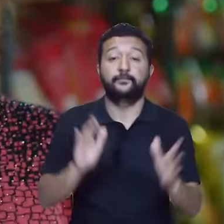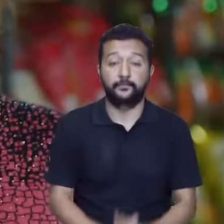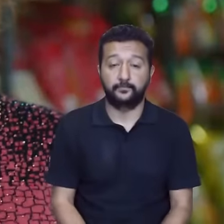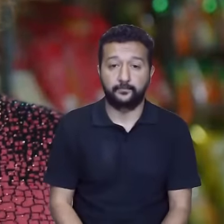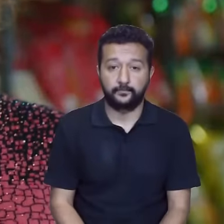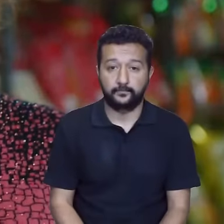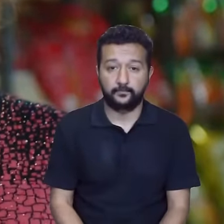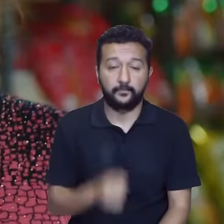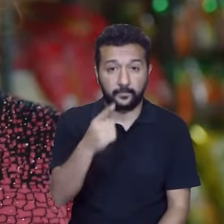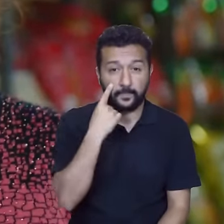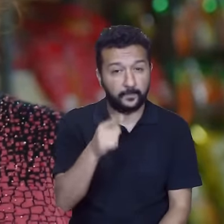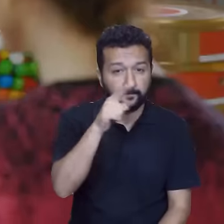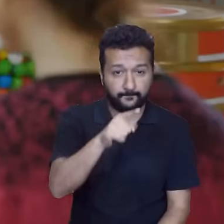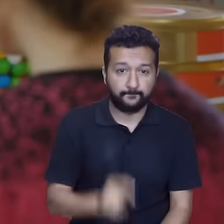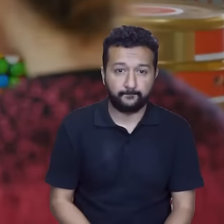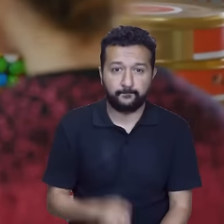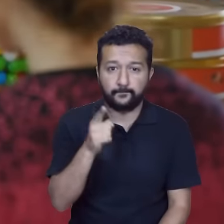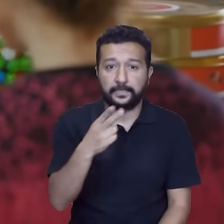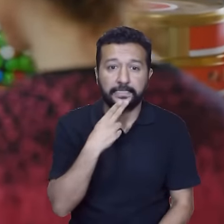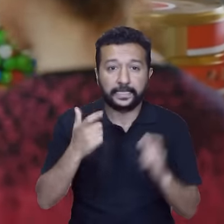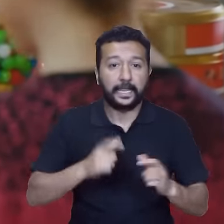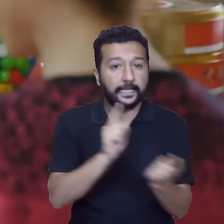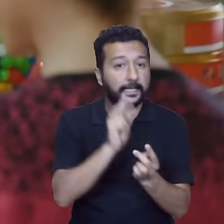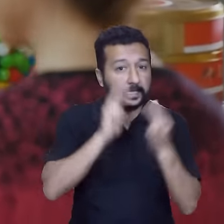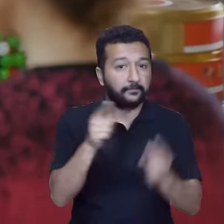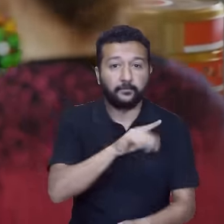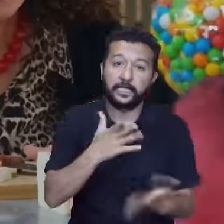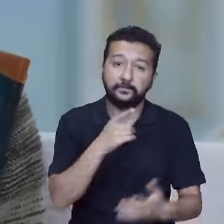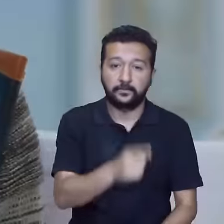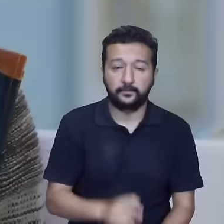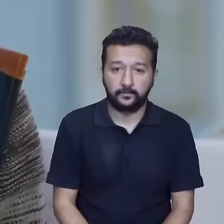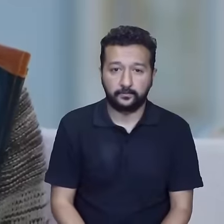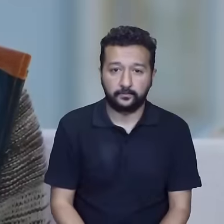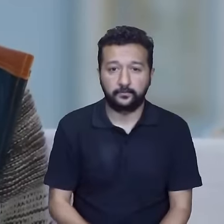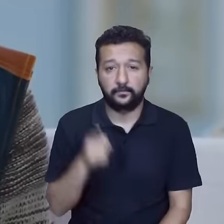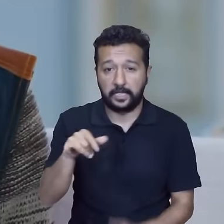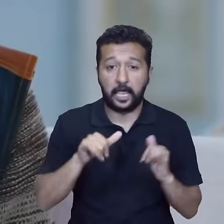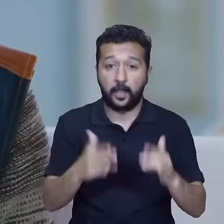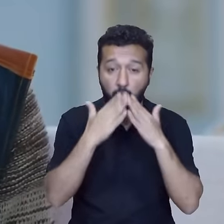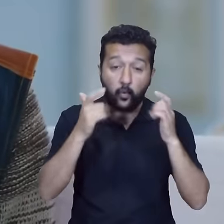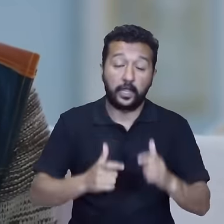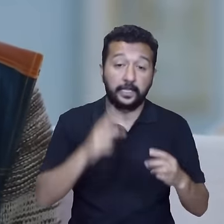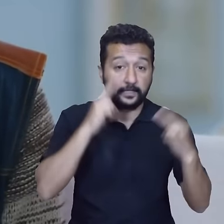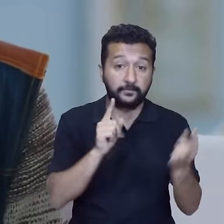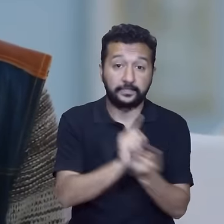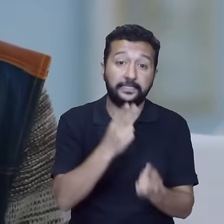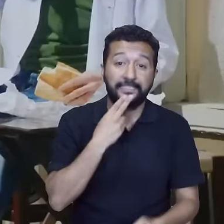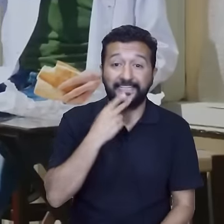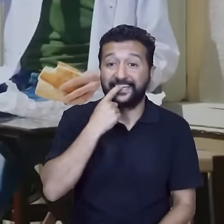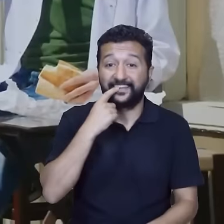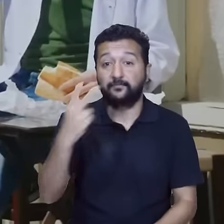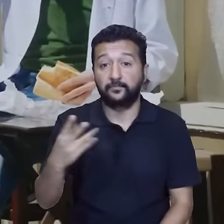Şişt, bana bak. Ay kız nerede tanışmış bunlar acaba? Aynı okulda tanışmışlar. Kız da